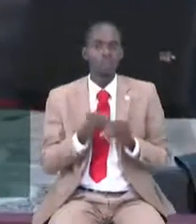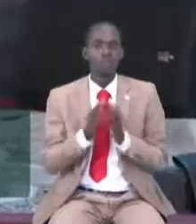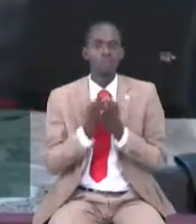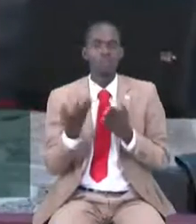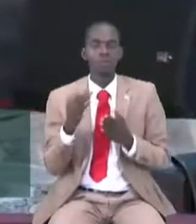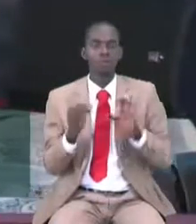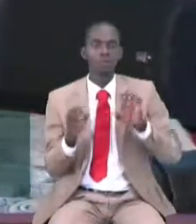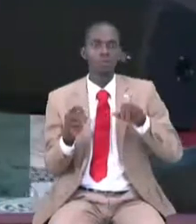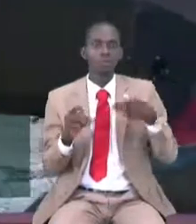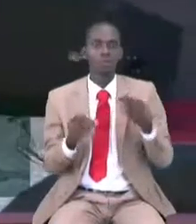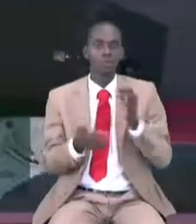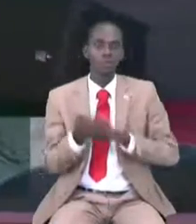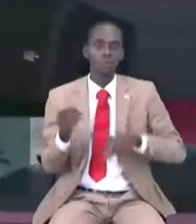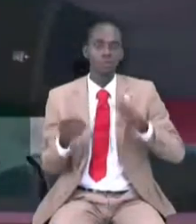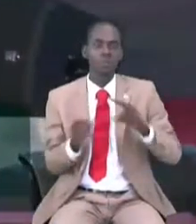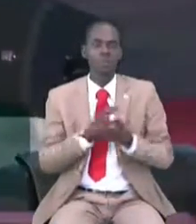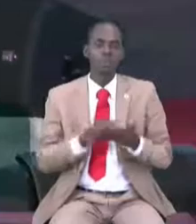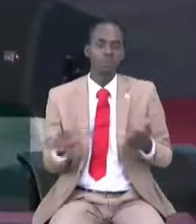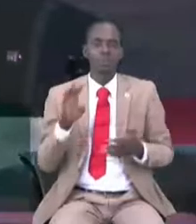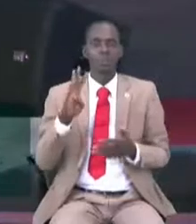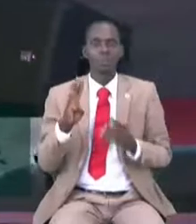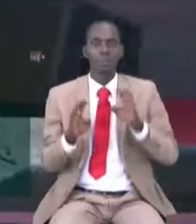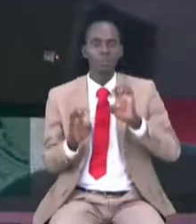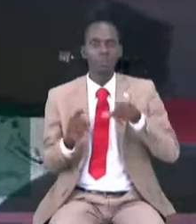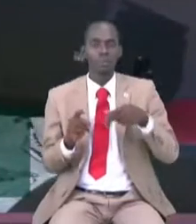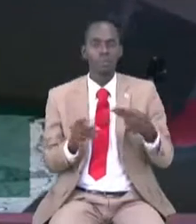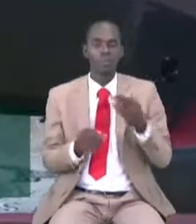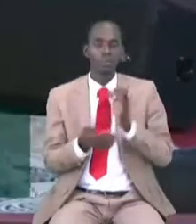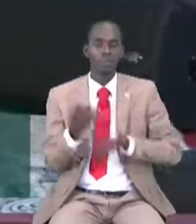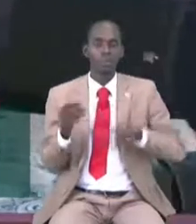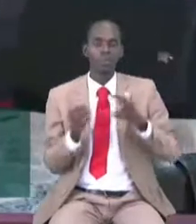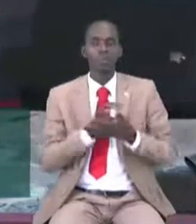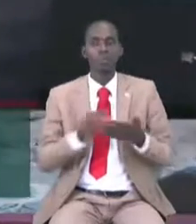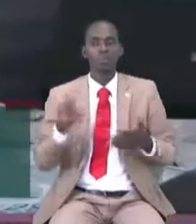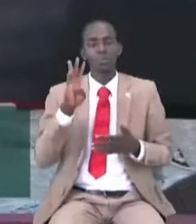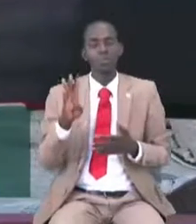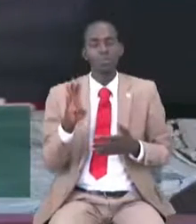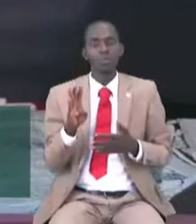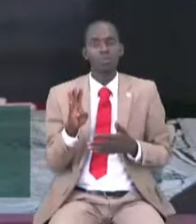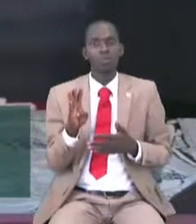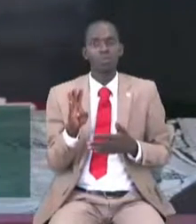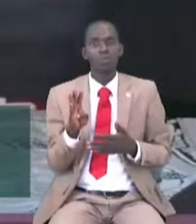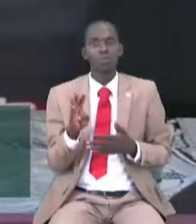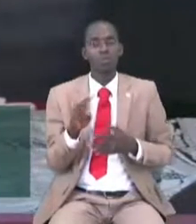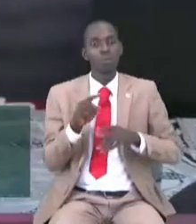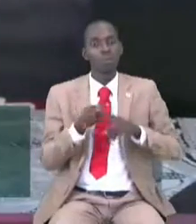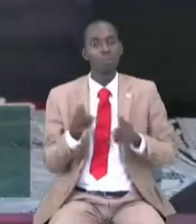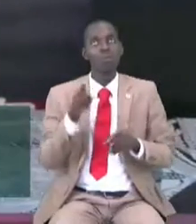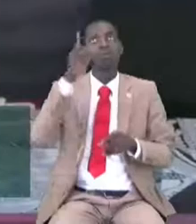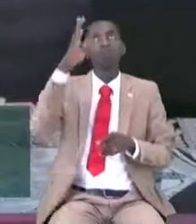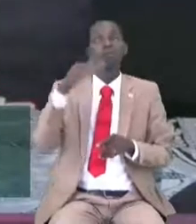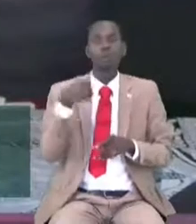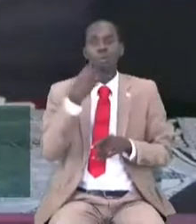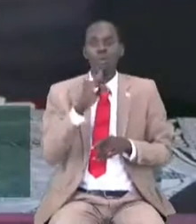pécheurs. Éphésiens chapitre 2, verset 4. Éphésiens 2, 4. C'est dit,